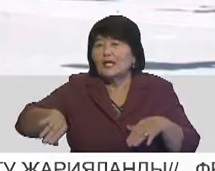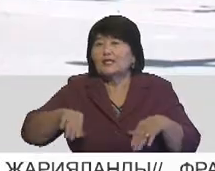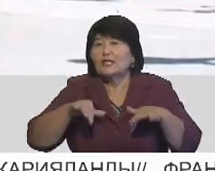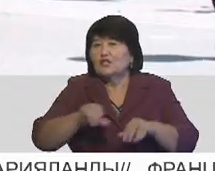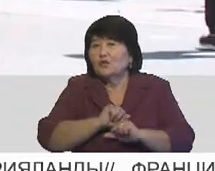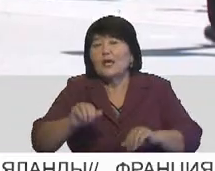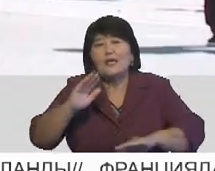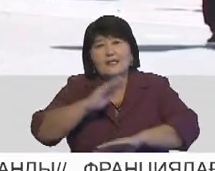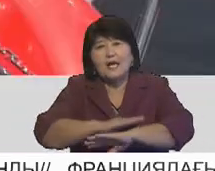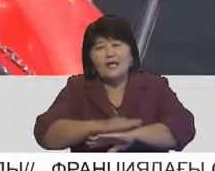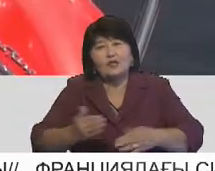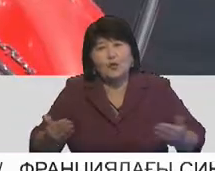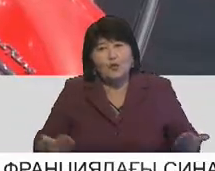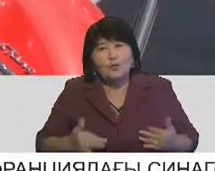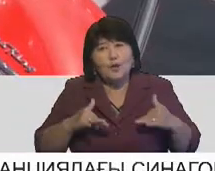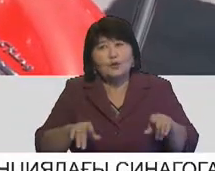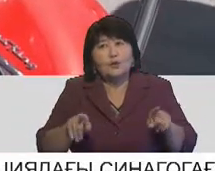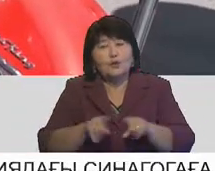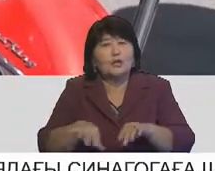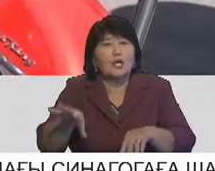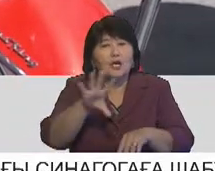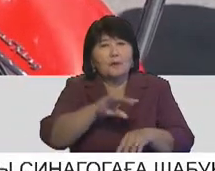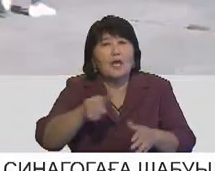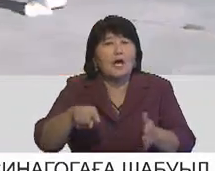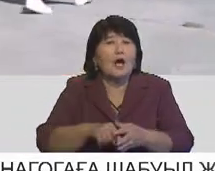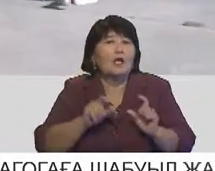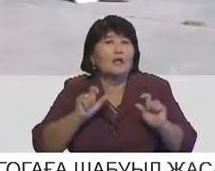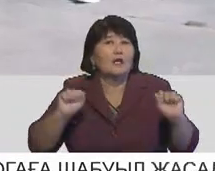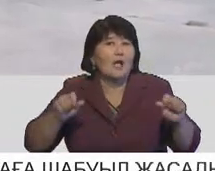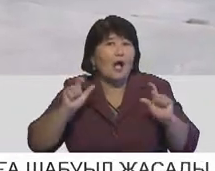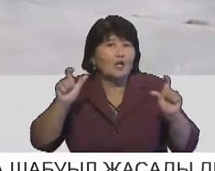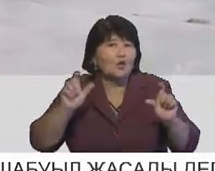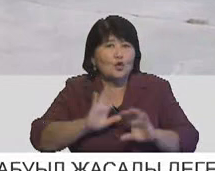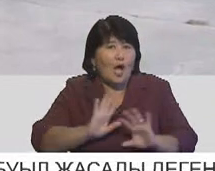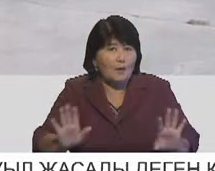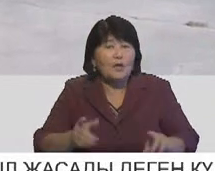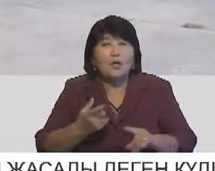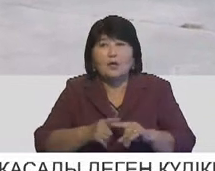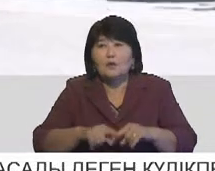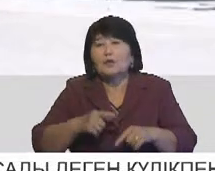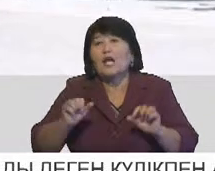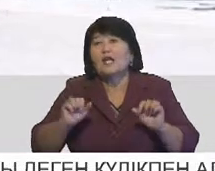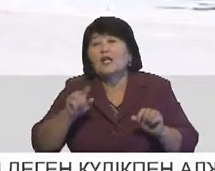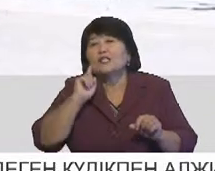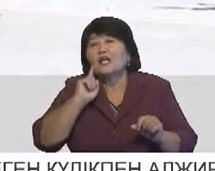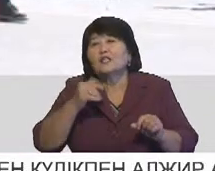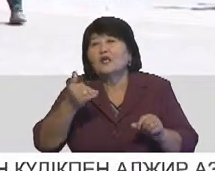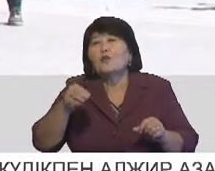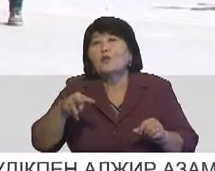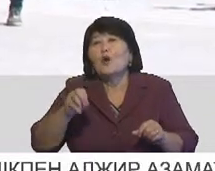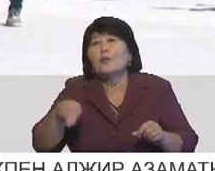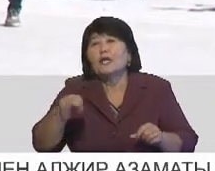болмайды, тәртіпті өмір сүру керек, 12 деңгейін қалада шоламау керек. Қазіргі таңға кішкентай мопед айдап жүрген жас балдардың өзі